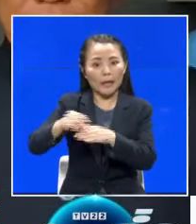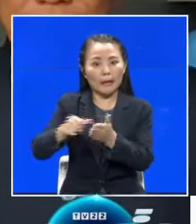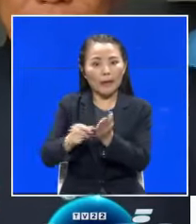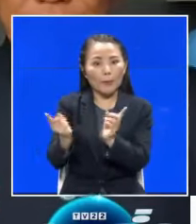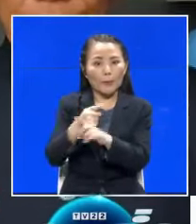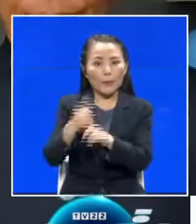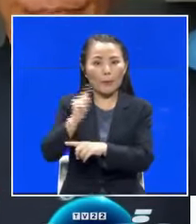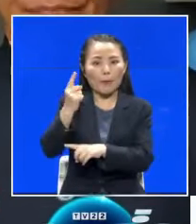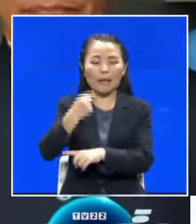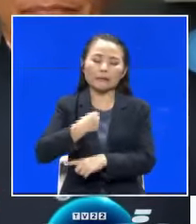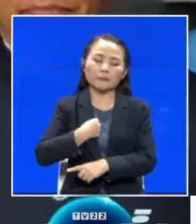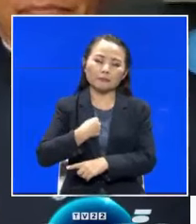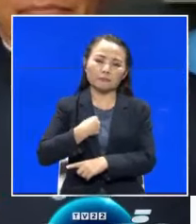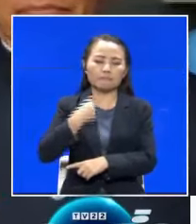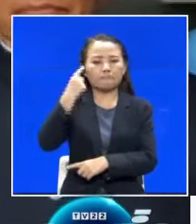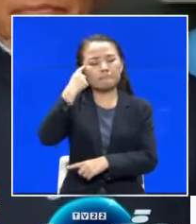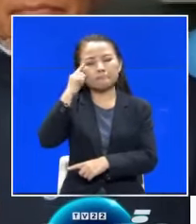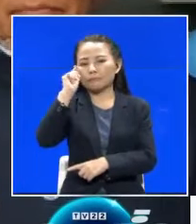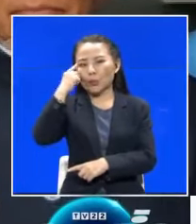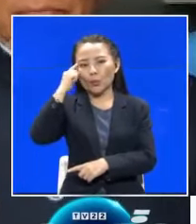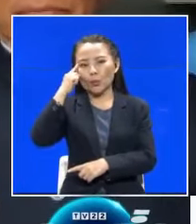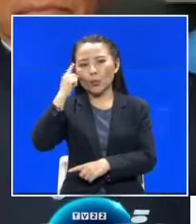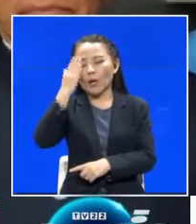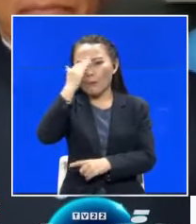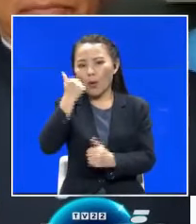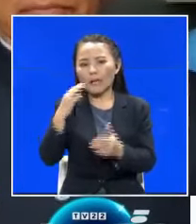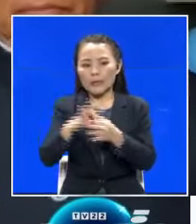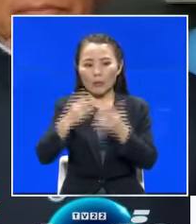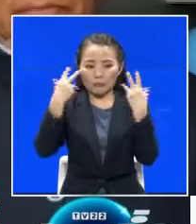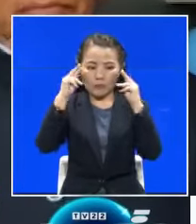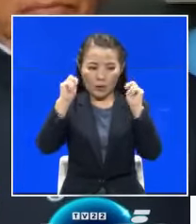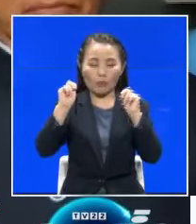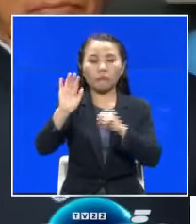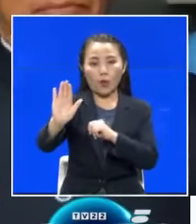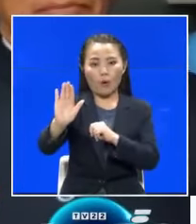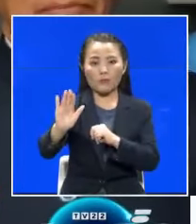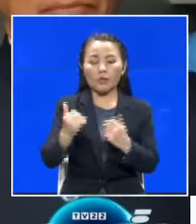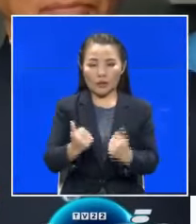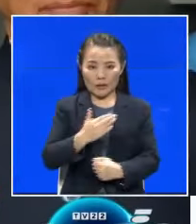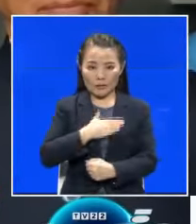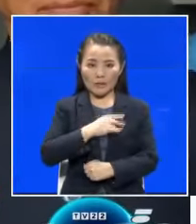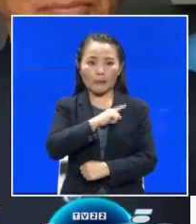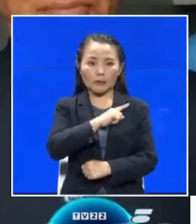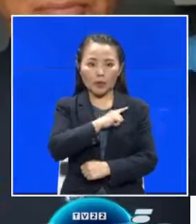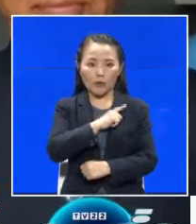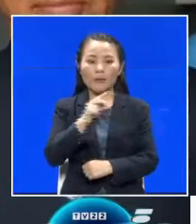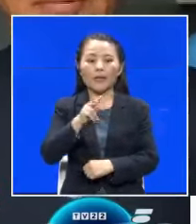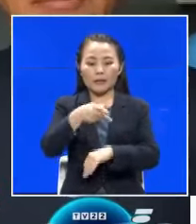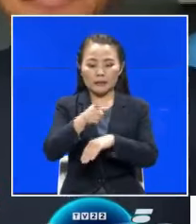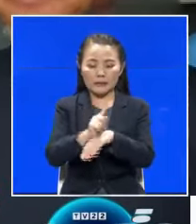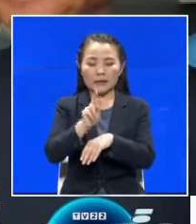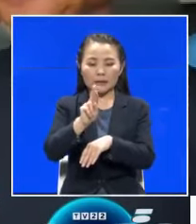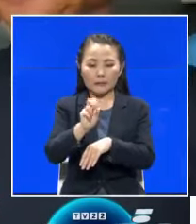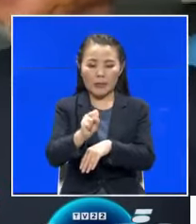ประธานสภาก็บอกเลยนะคะว่าไม่อาจทราบได้เพราะเป็นเรื่องของนายกรัฐมนตรีซึ่งตนเนี่ยมีหน้าที่ดูแลในเรื่องของสภา